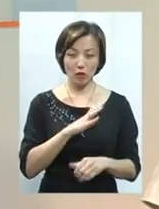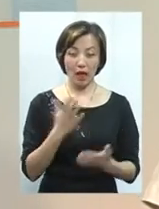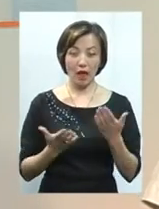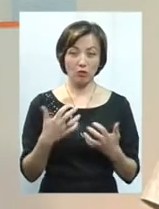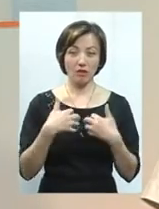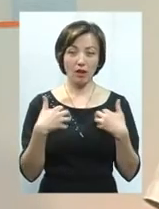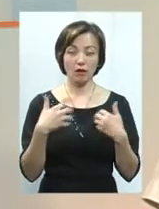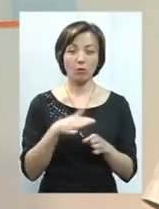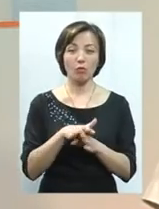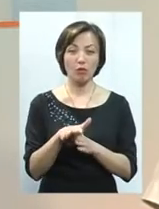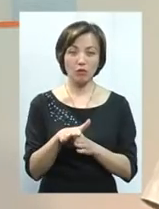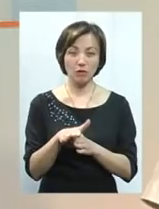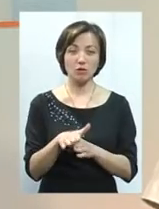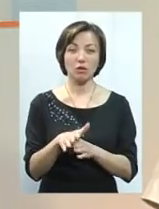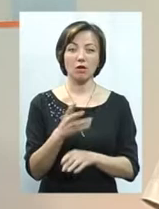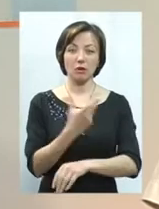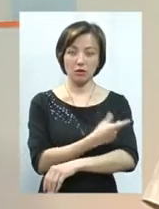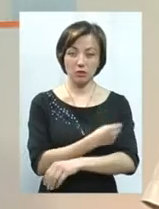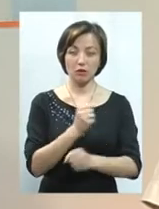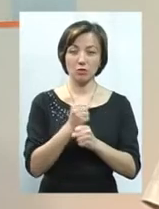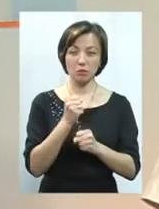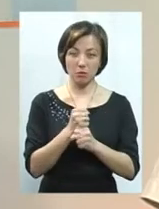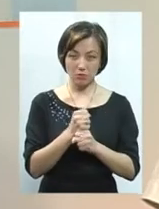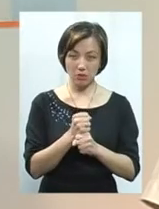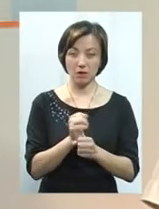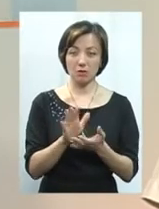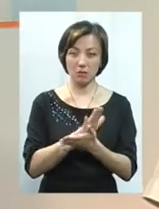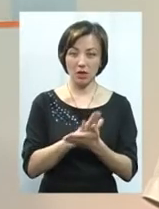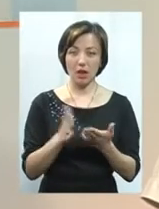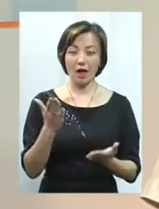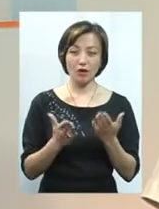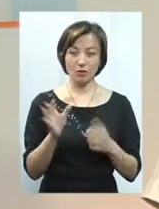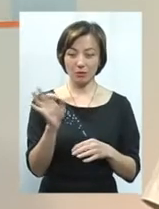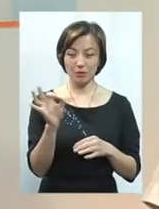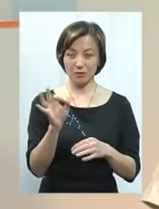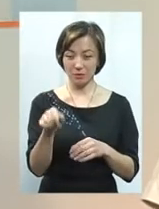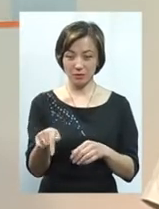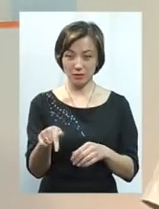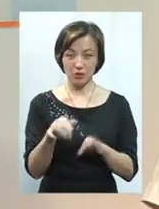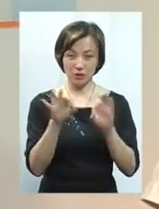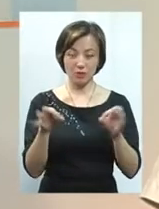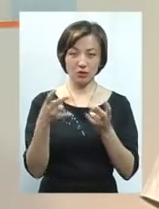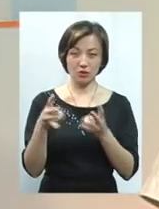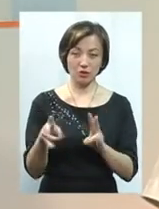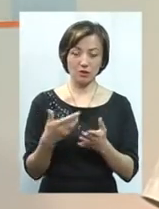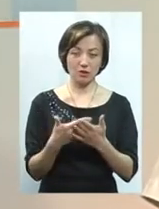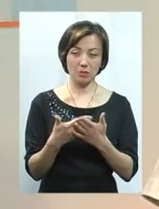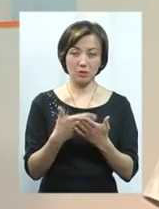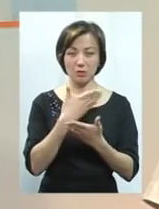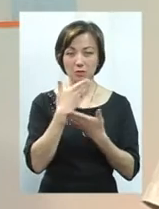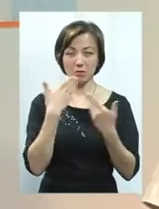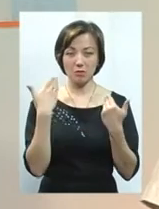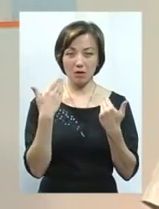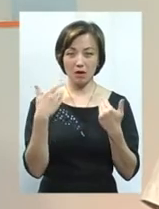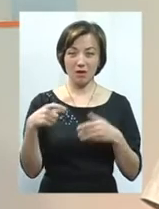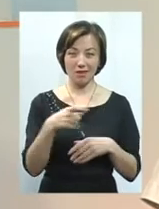тварина повністю оброблена, зроблена дегельмінтизація, якщо фекалії не містять ніяких шкідливих там яєць